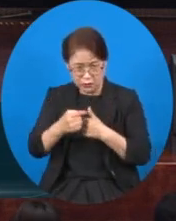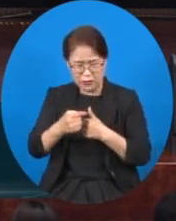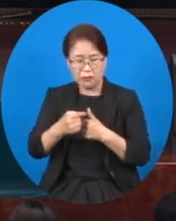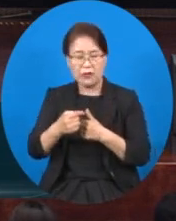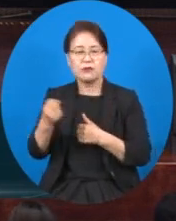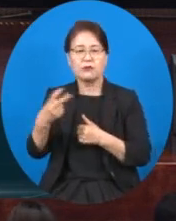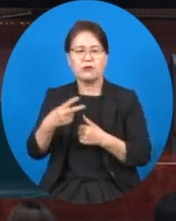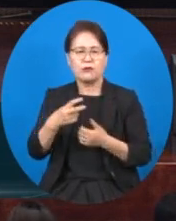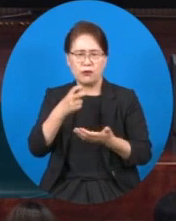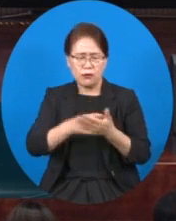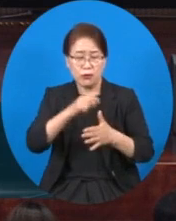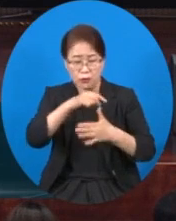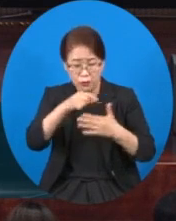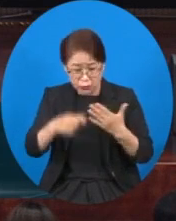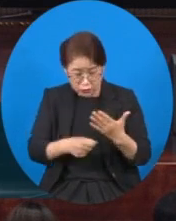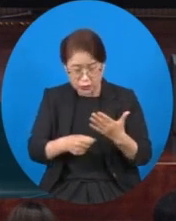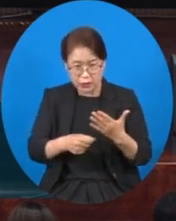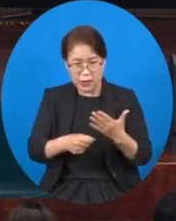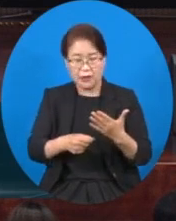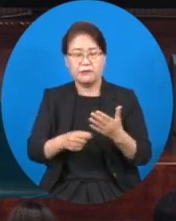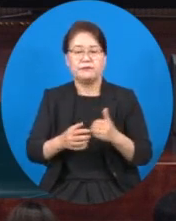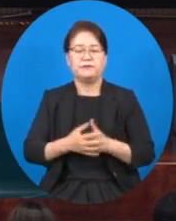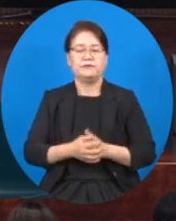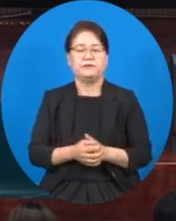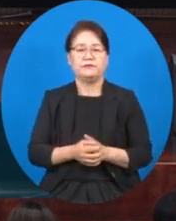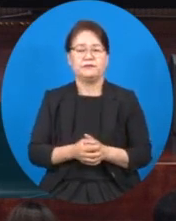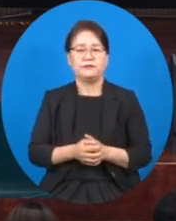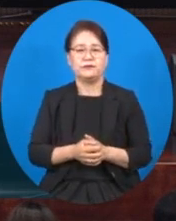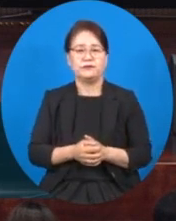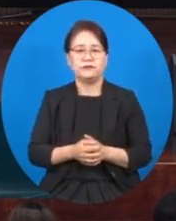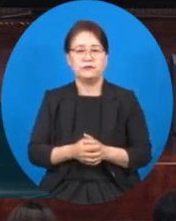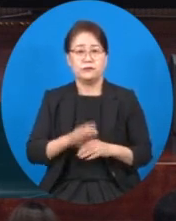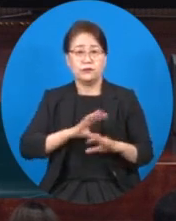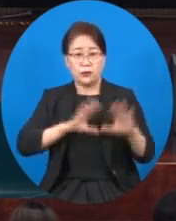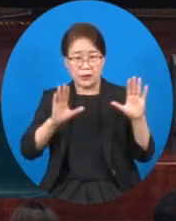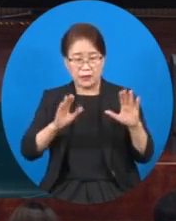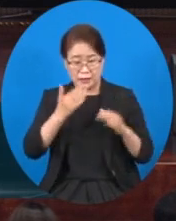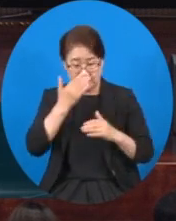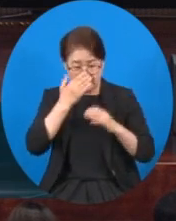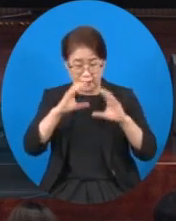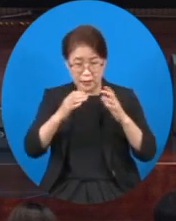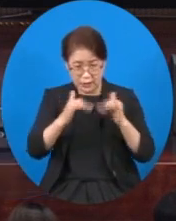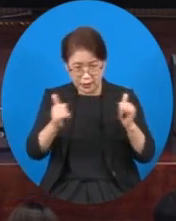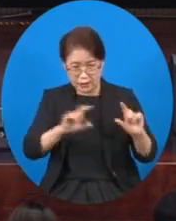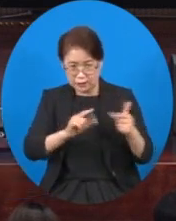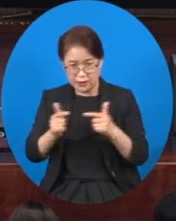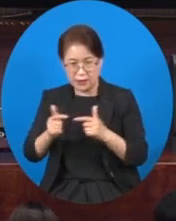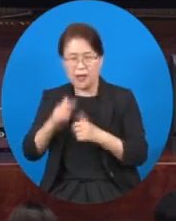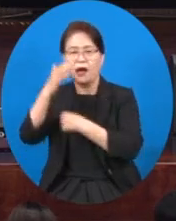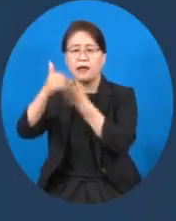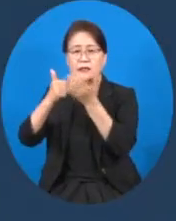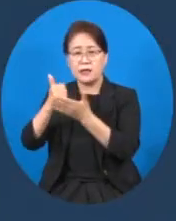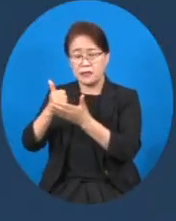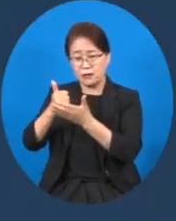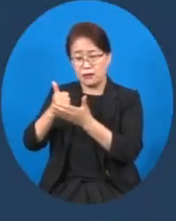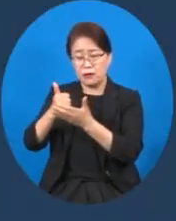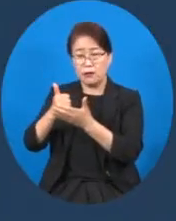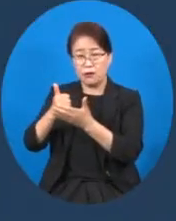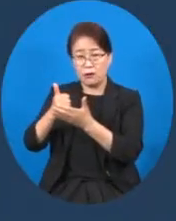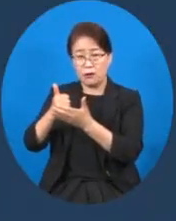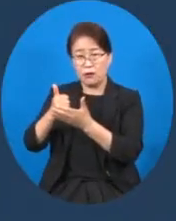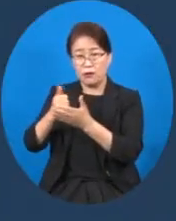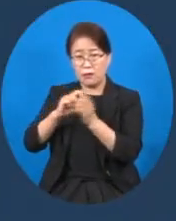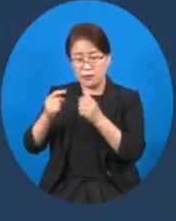명령과 규례와 법도라. 모세는 지금 이스라엘 백성들에게 하나님께서 말씀하신